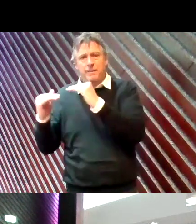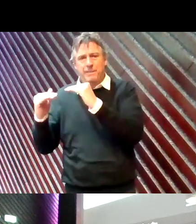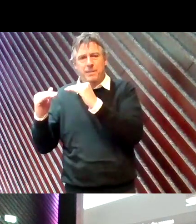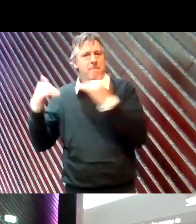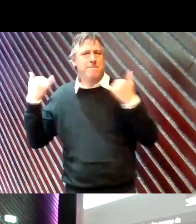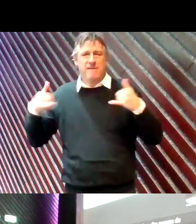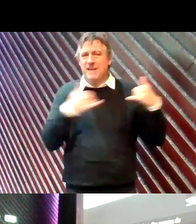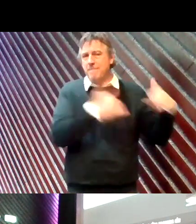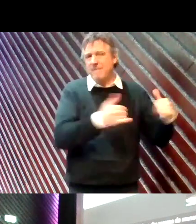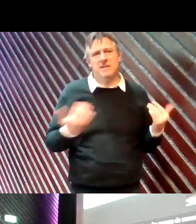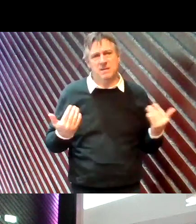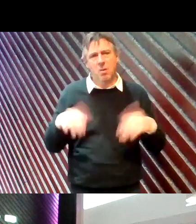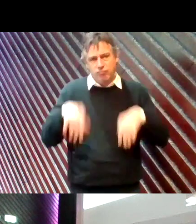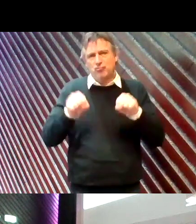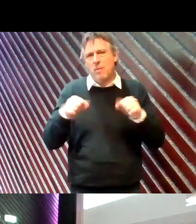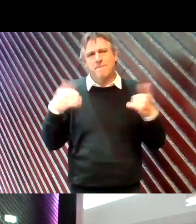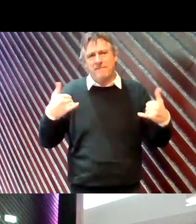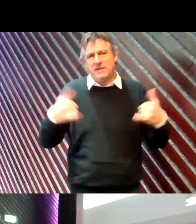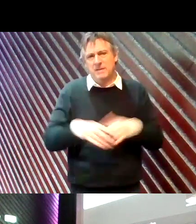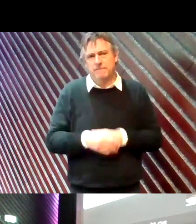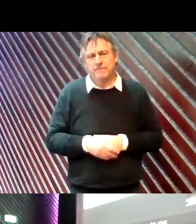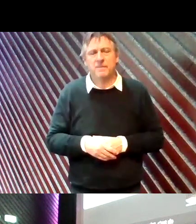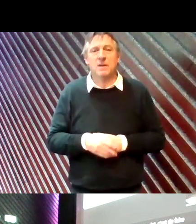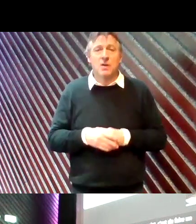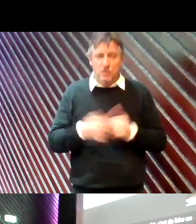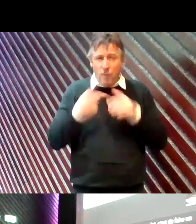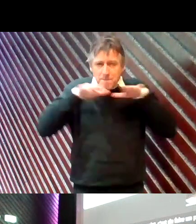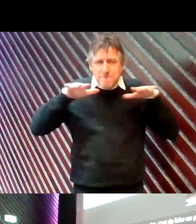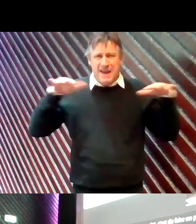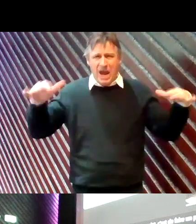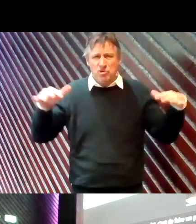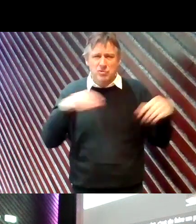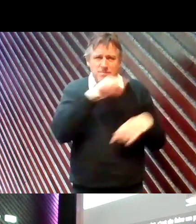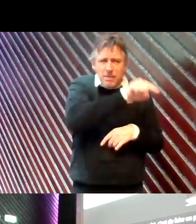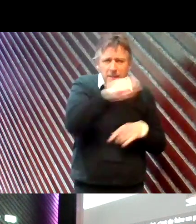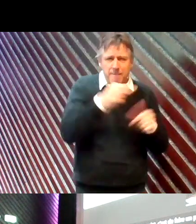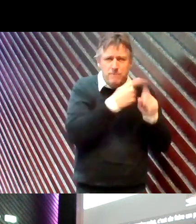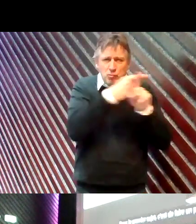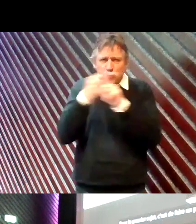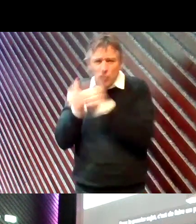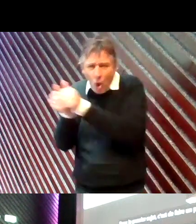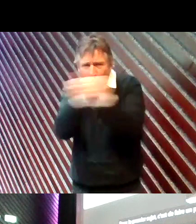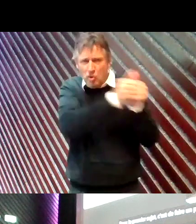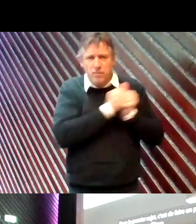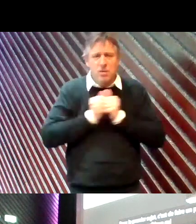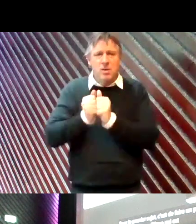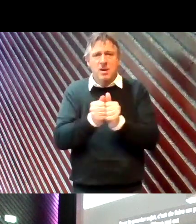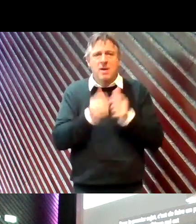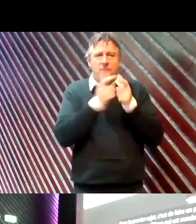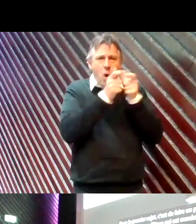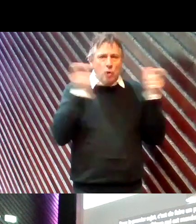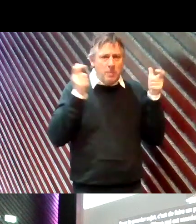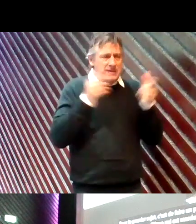le premier sujet, c'est de faire un pari gagnant, un maillage pour tous avec tous, avec l'impulsion politique qui est menée pour aller au cœur des